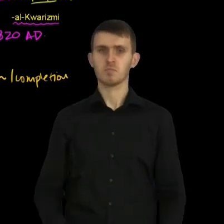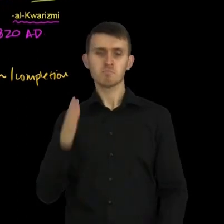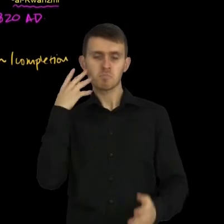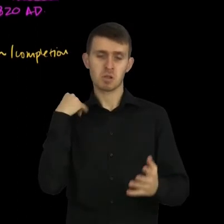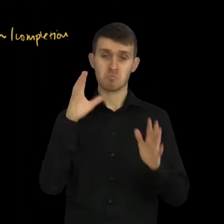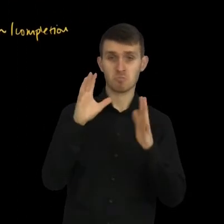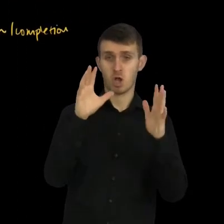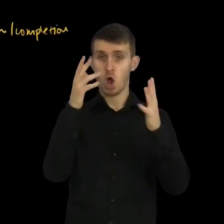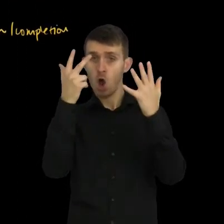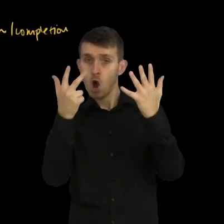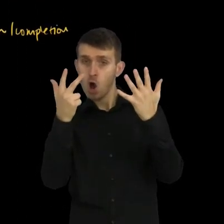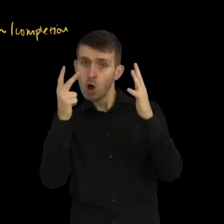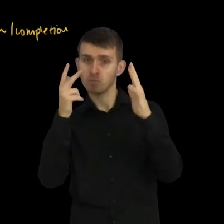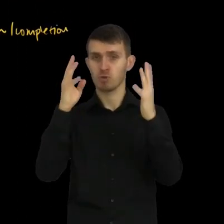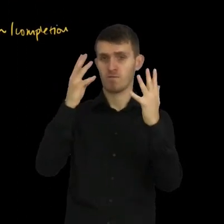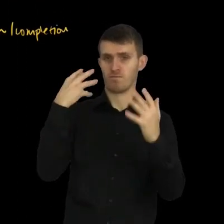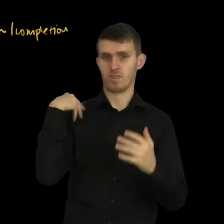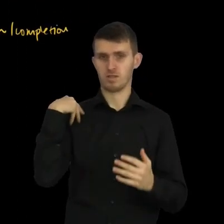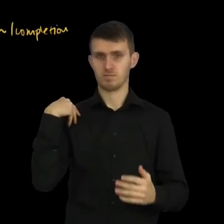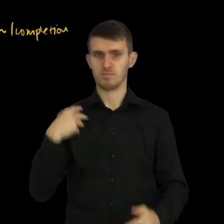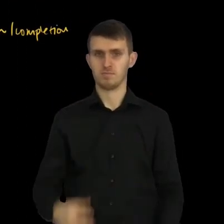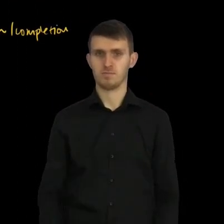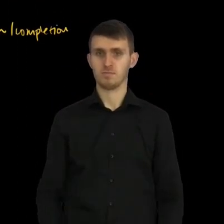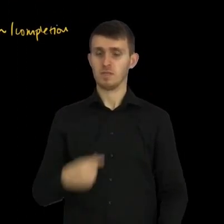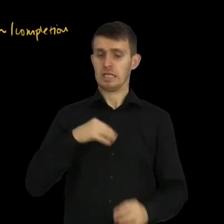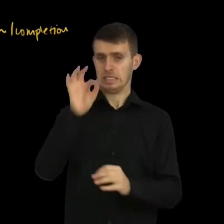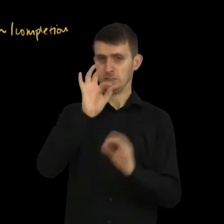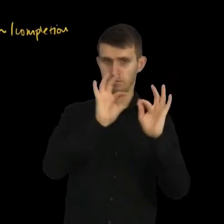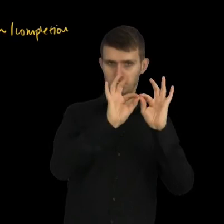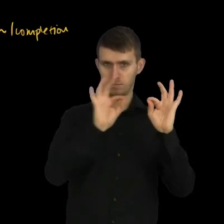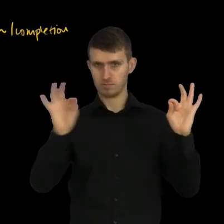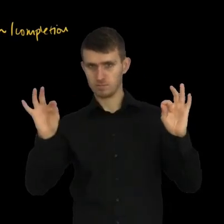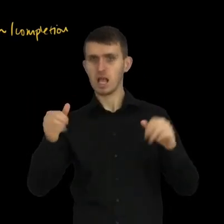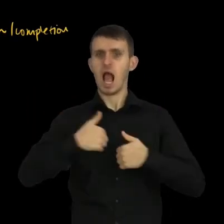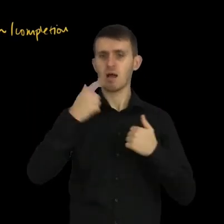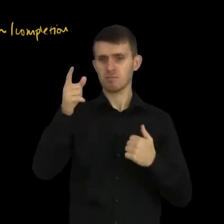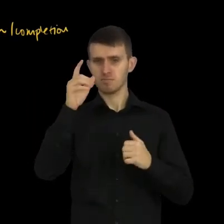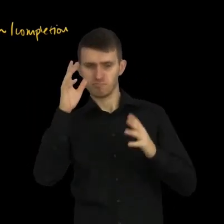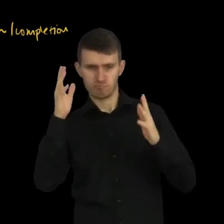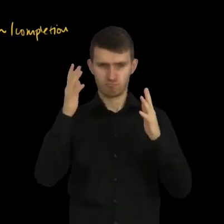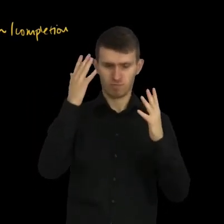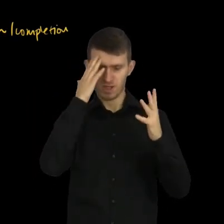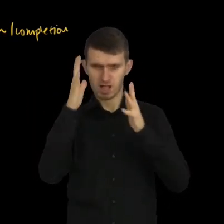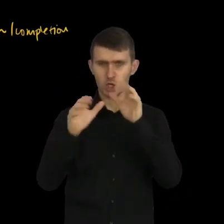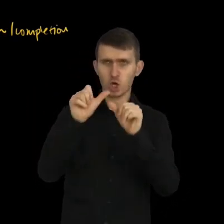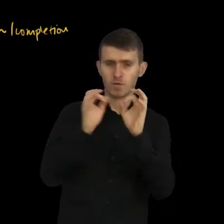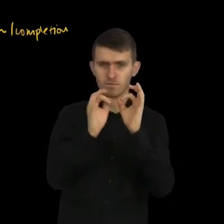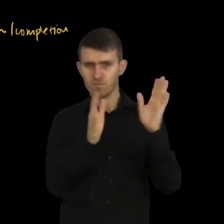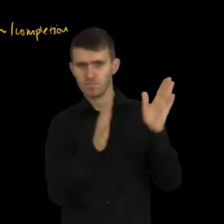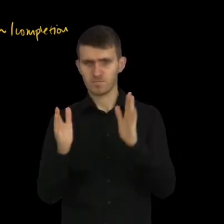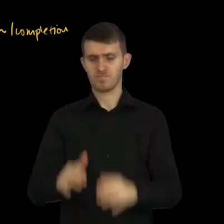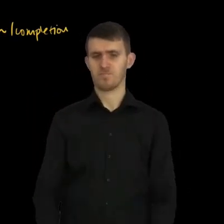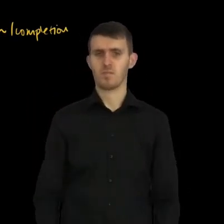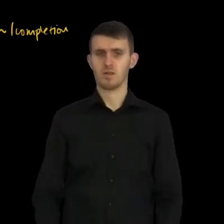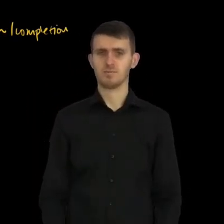ten obszar to prawdziwa kolebka algebry mieszkał tam na przełomie 89 wieku rysuję oś czasu żebyście